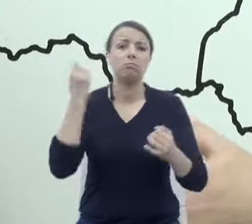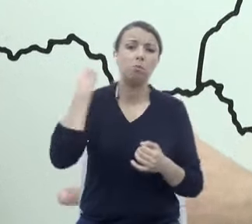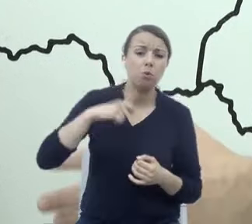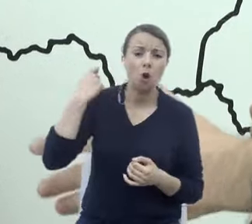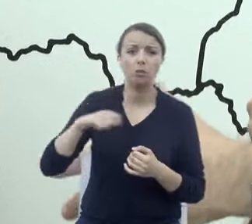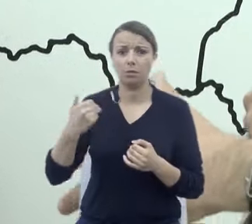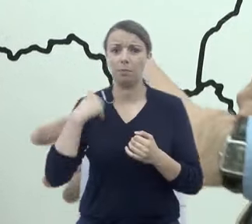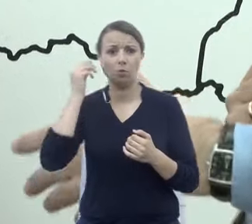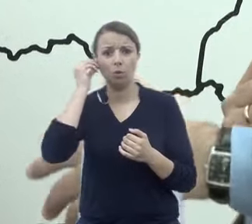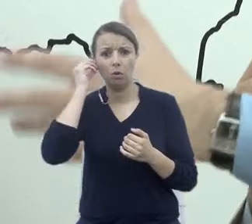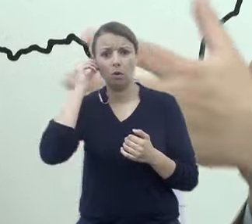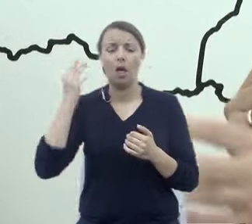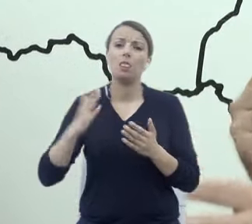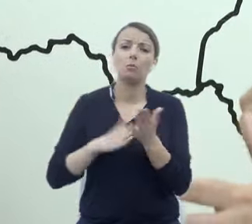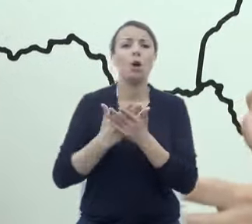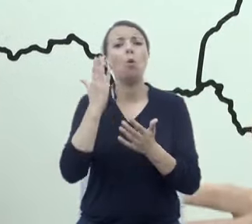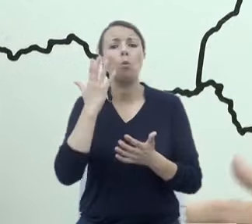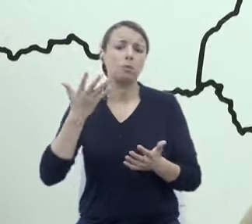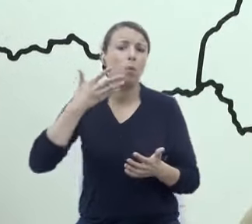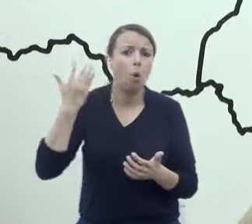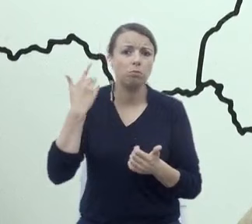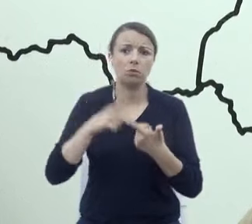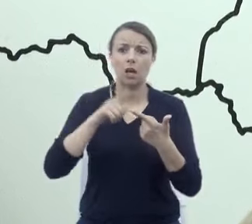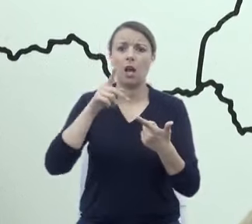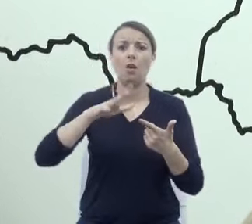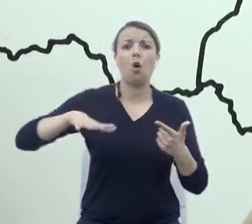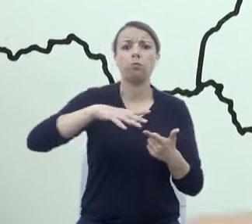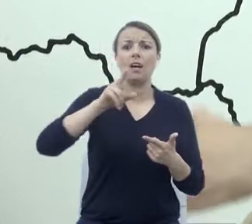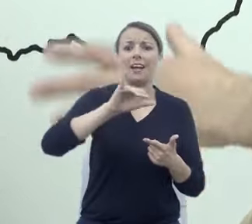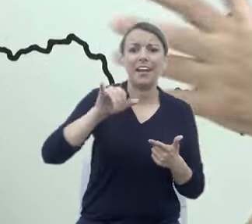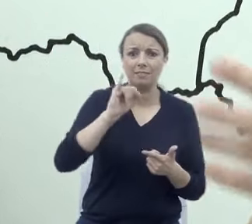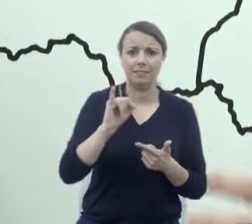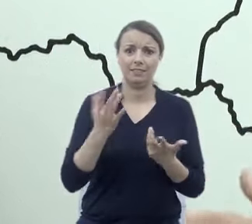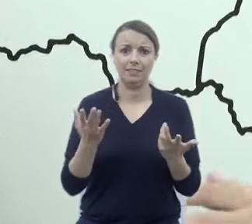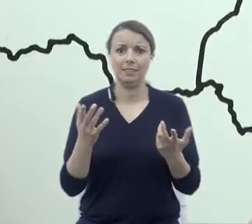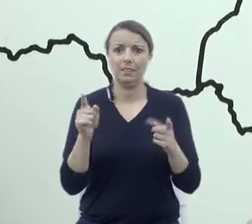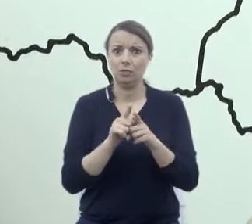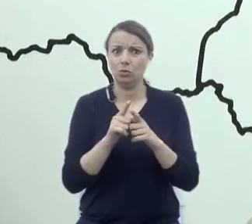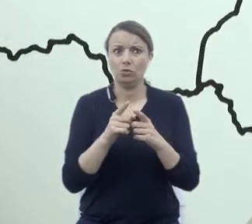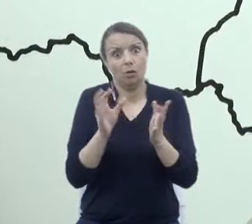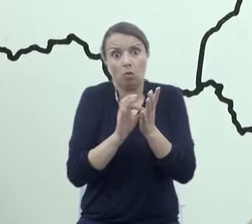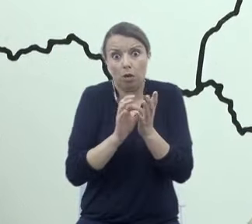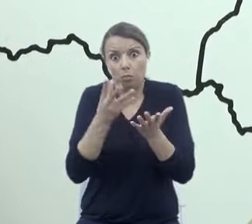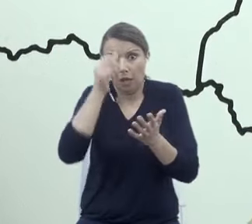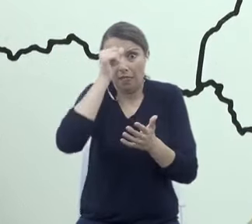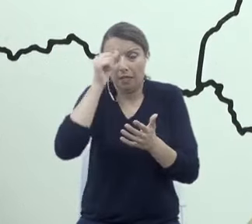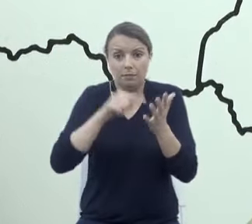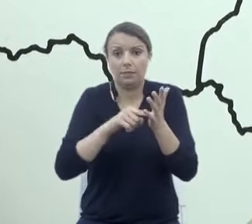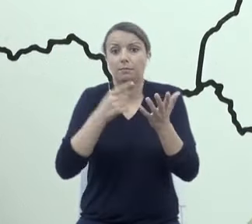powiecie łomżyńskim, sztuczyńskim, grajewskim, bo takie nazwy padają przecież w